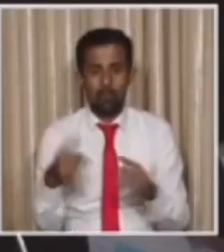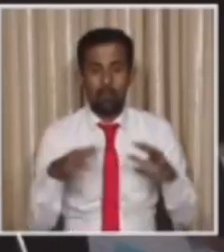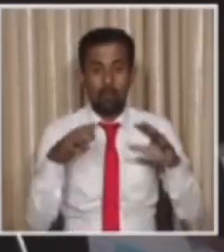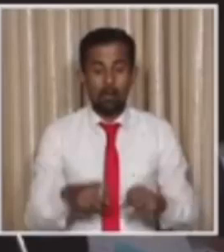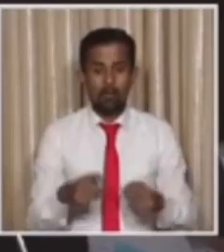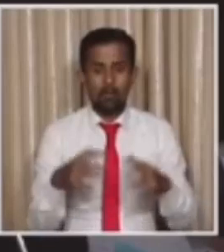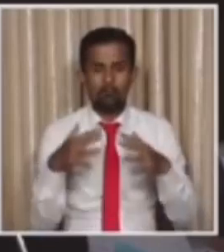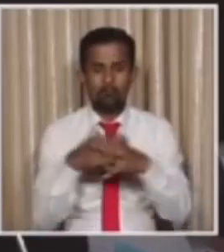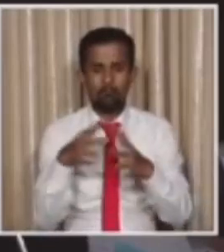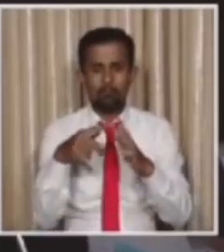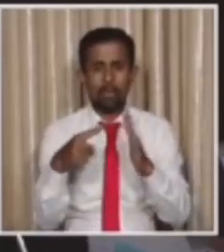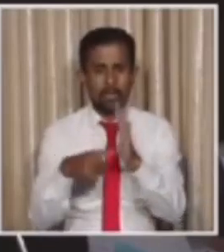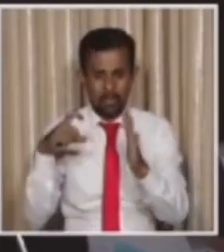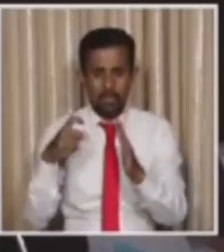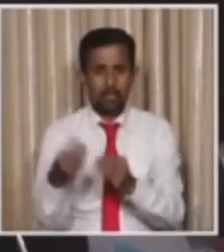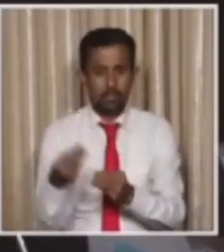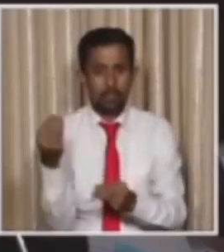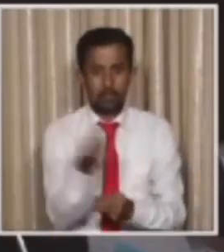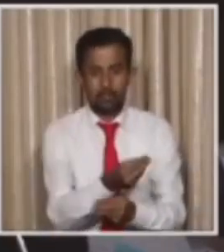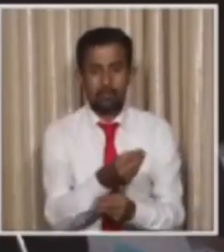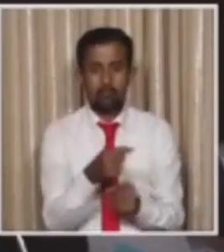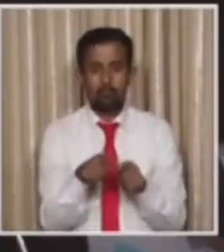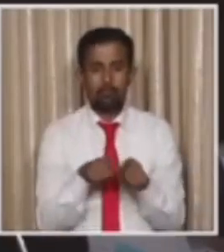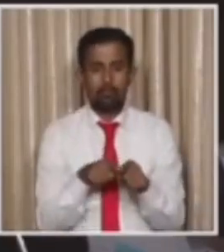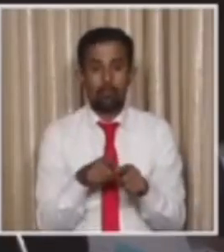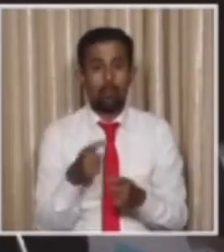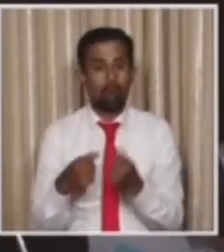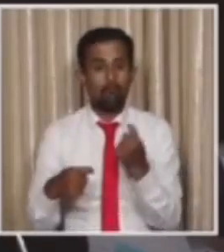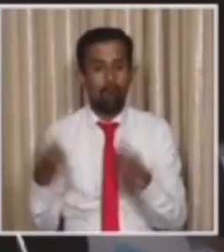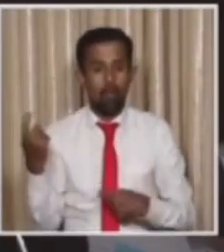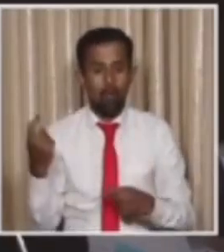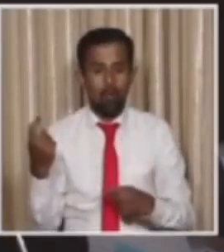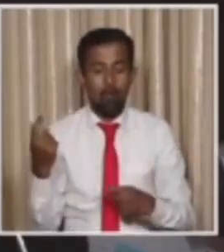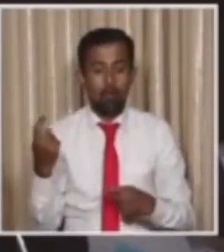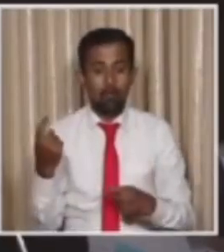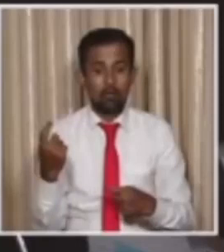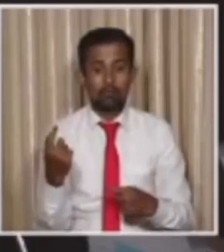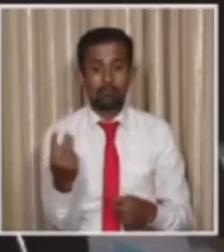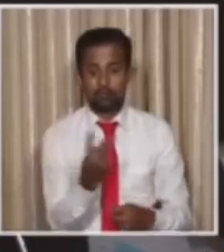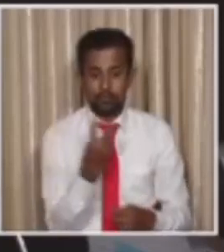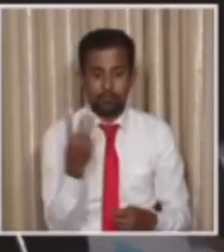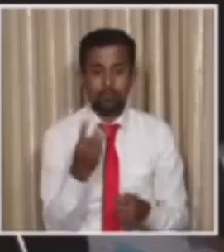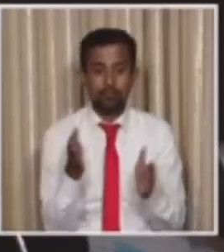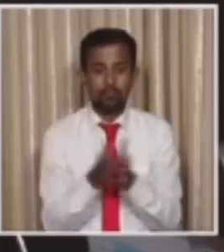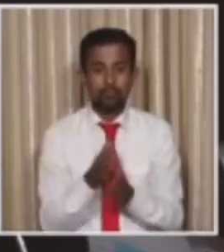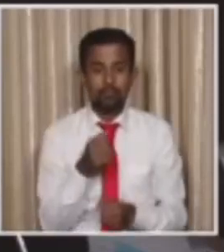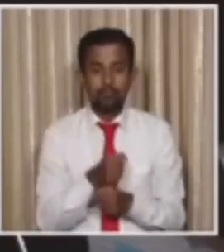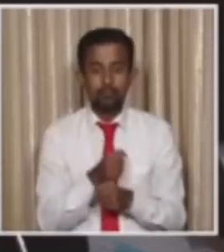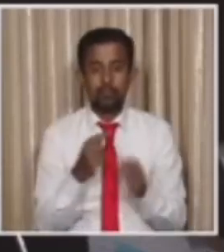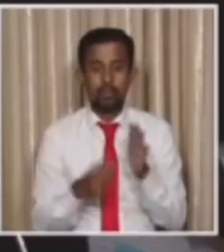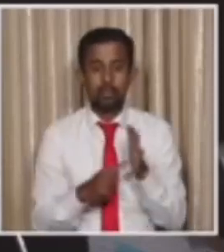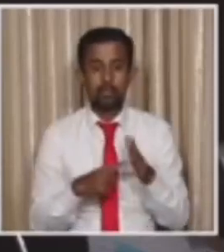විධාතා මධ්‍යස්ථාන, ඒකෙන් තාක්ෂණය ලබා දෙනවා. ඒ වගේම අලවිකරණය කියන මේ තුනත් එක්ක රජයේ බදු